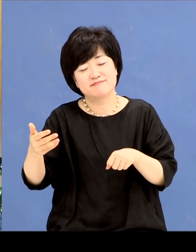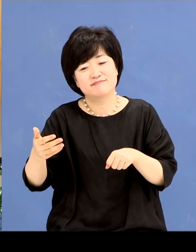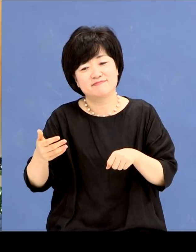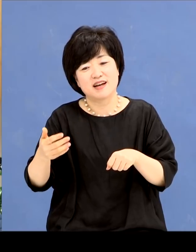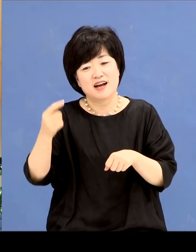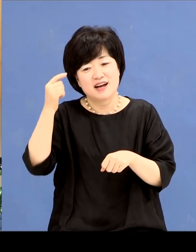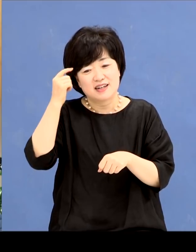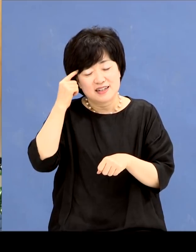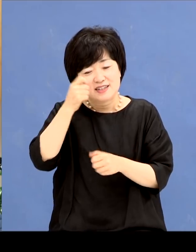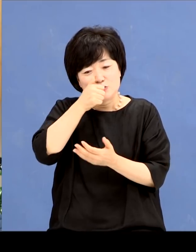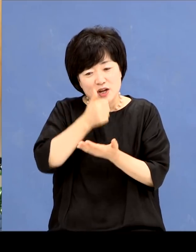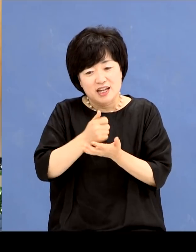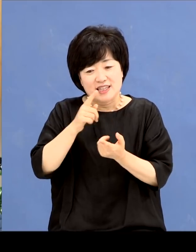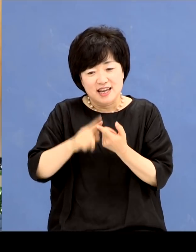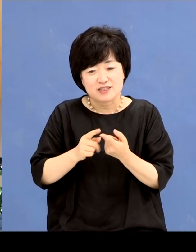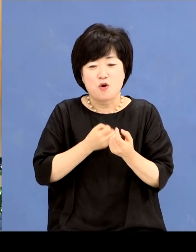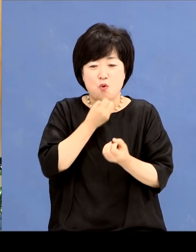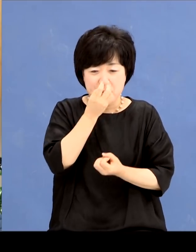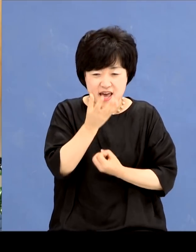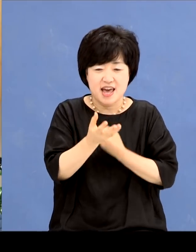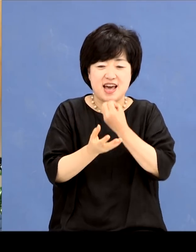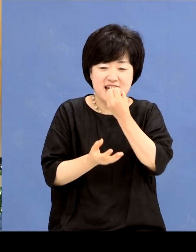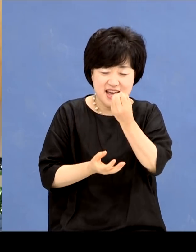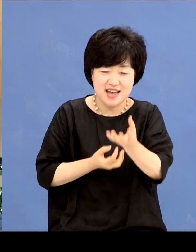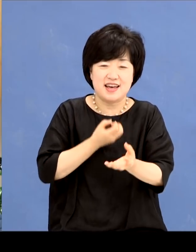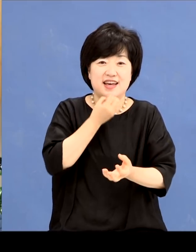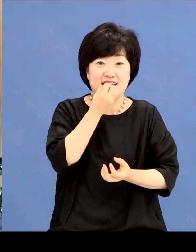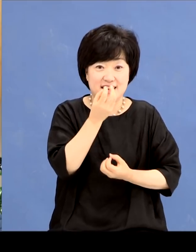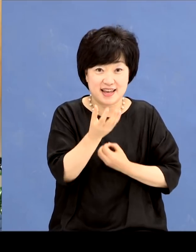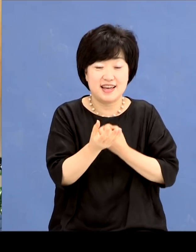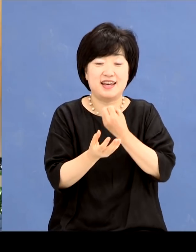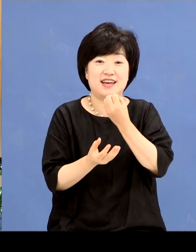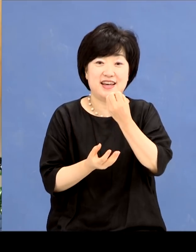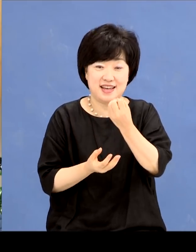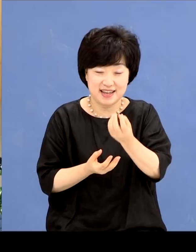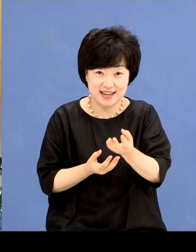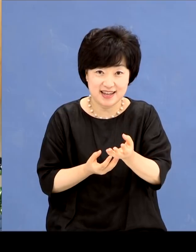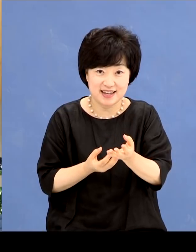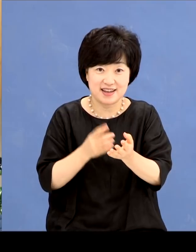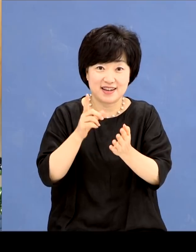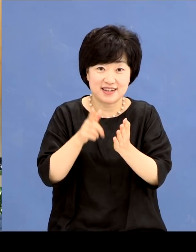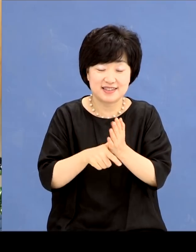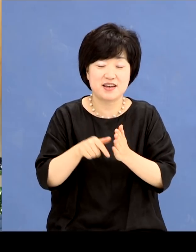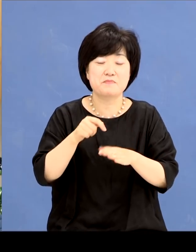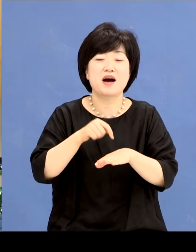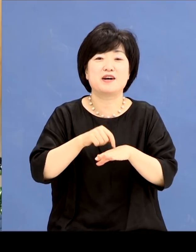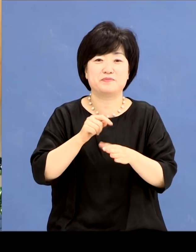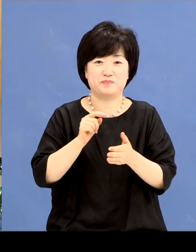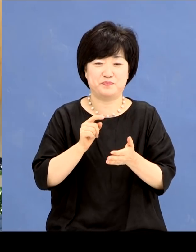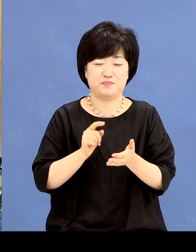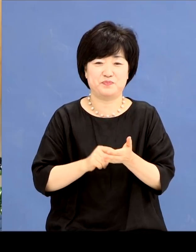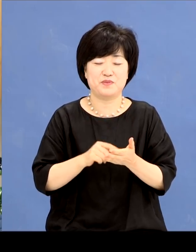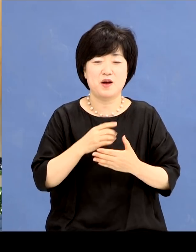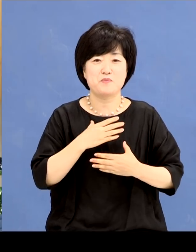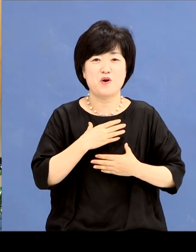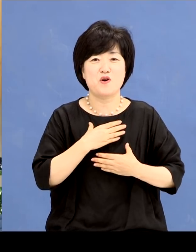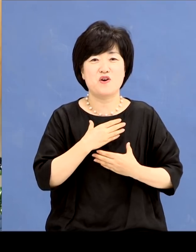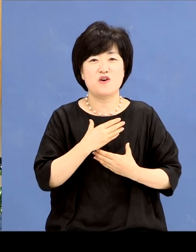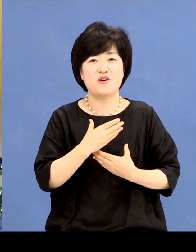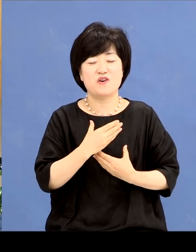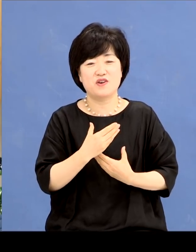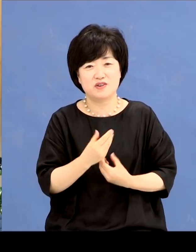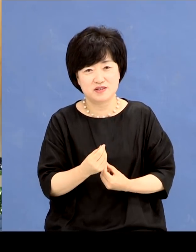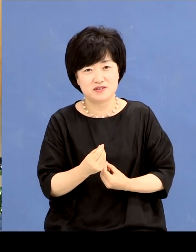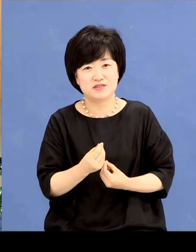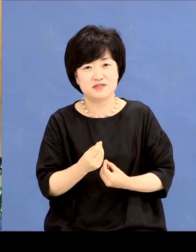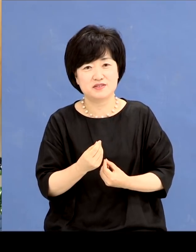하나씩 하나씩을 하나님께 고백하는 시간을 가졌거든요. 그러면서 어느 순간 마음이 굉장히